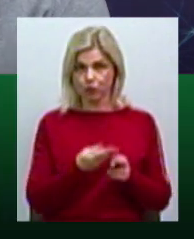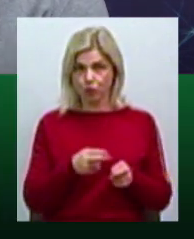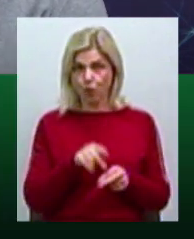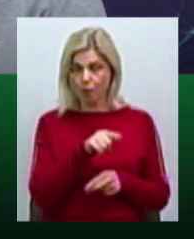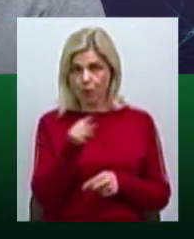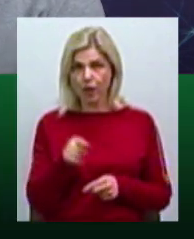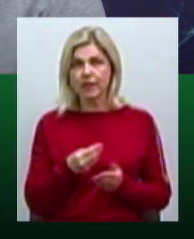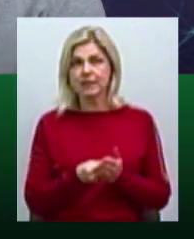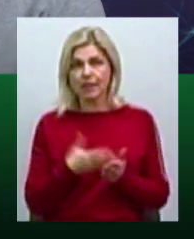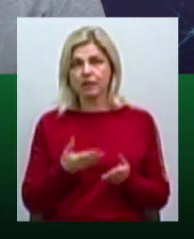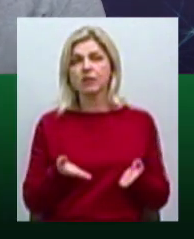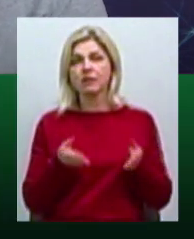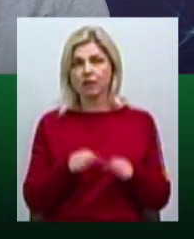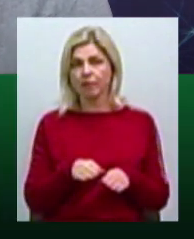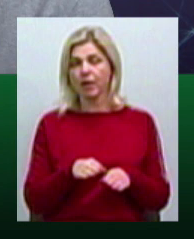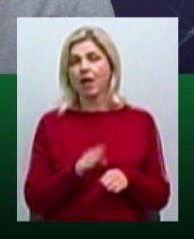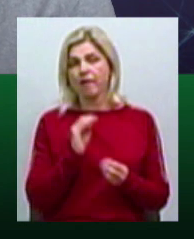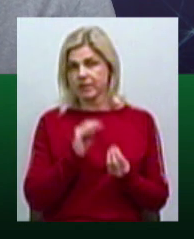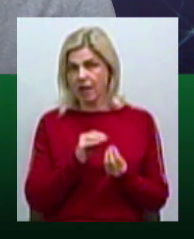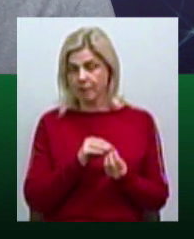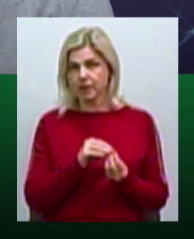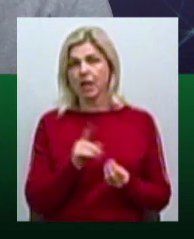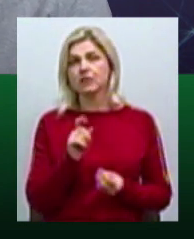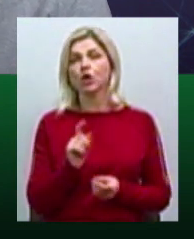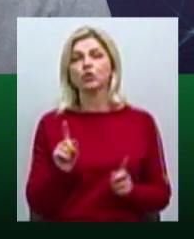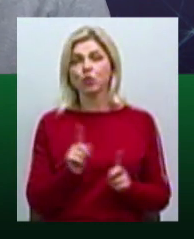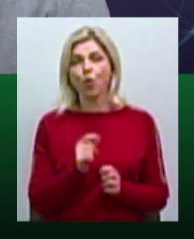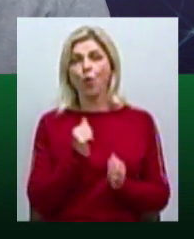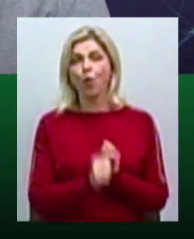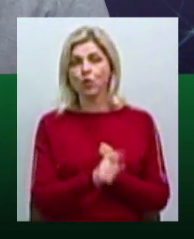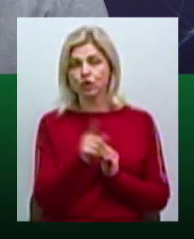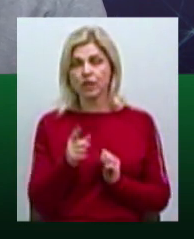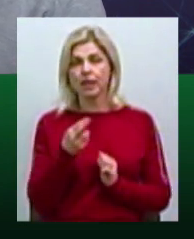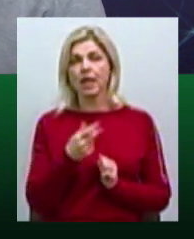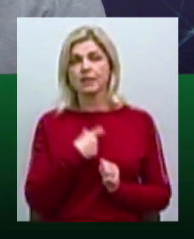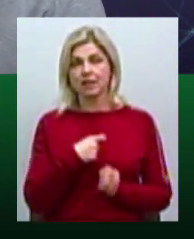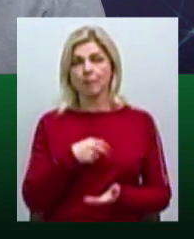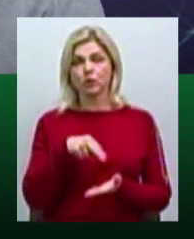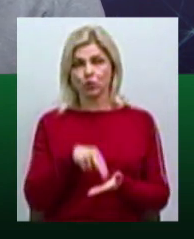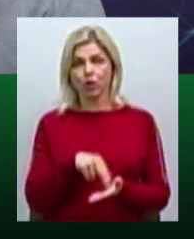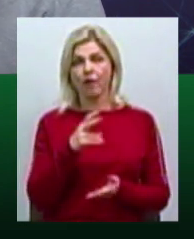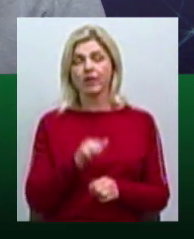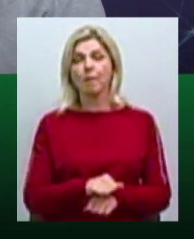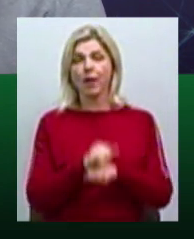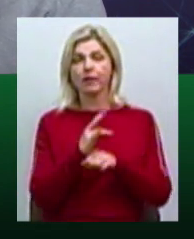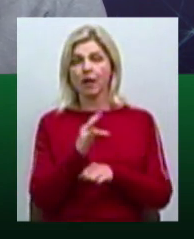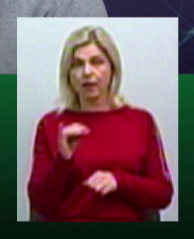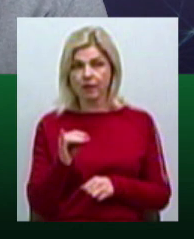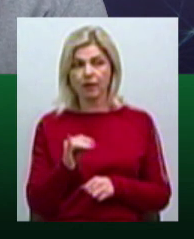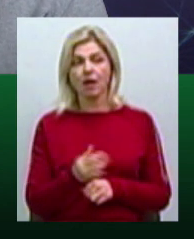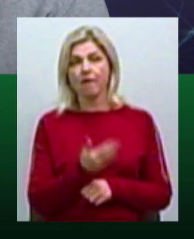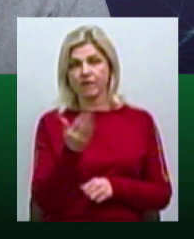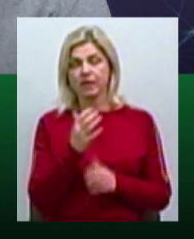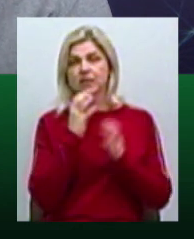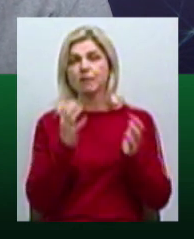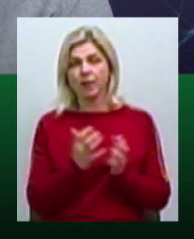їхні цінності залишилися незламними. І те, за що кожен для себе стояв на Майдані, він